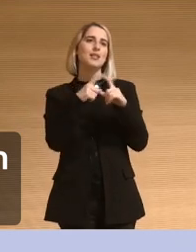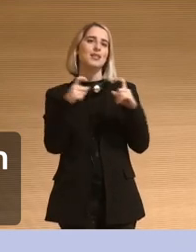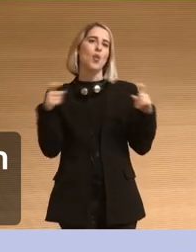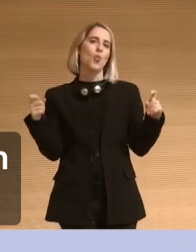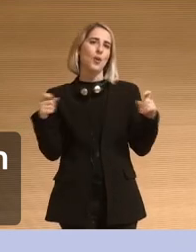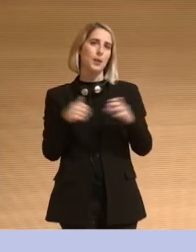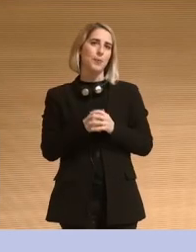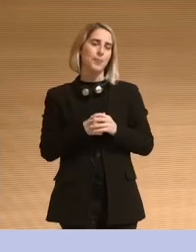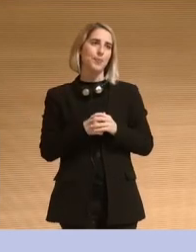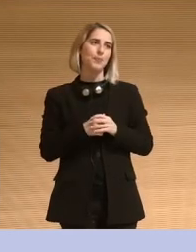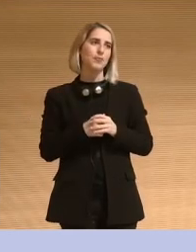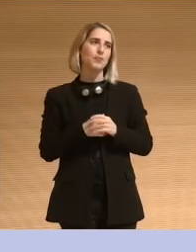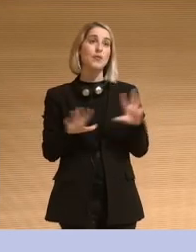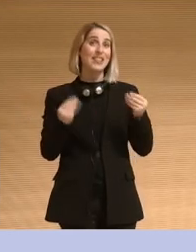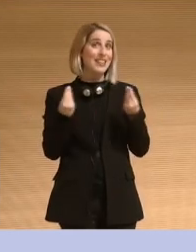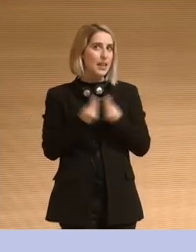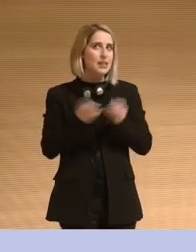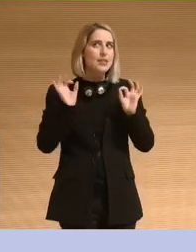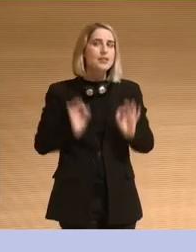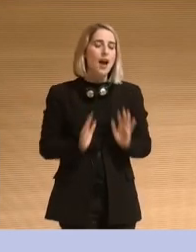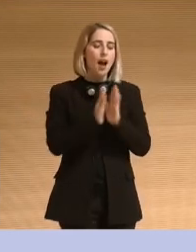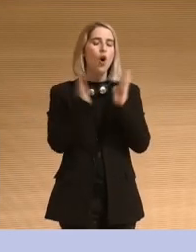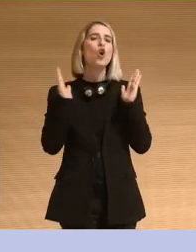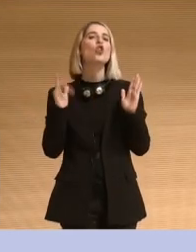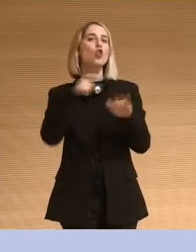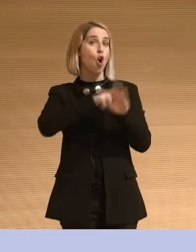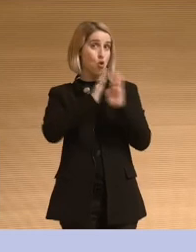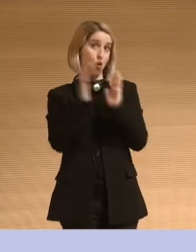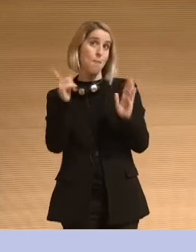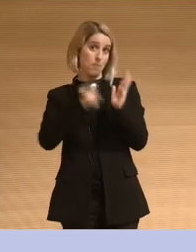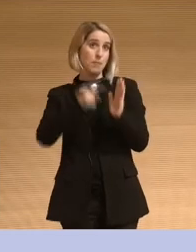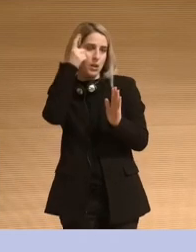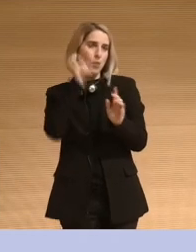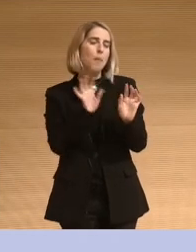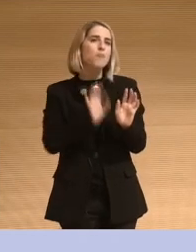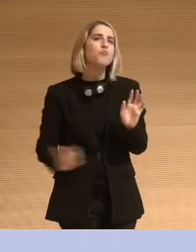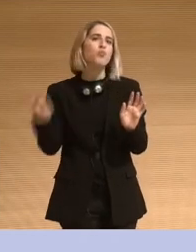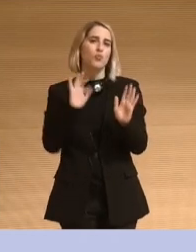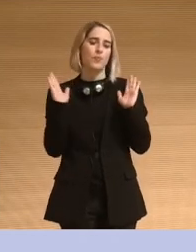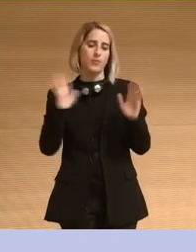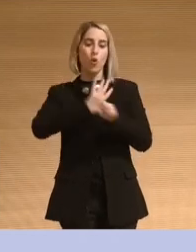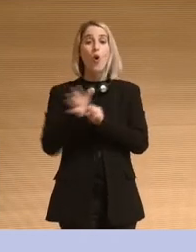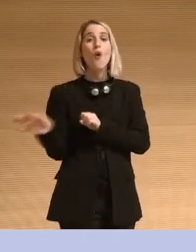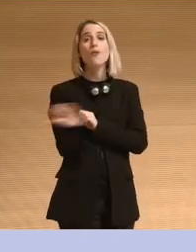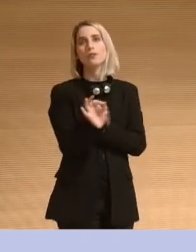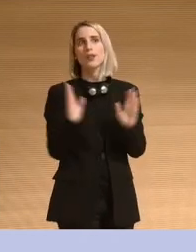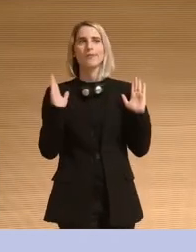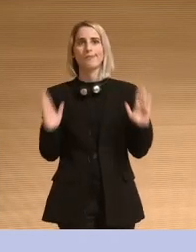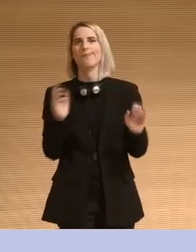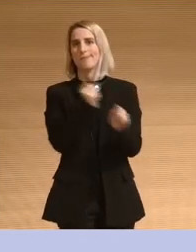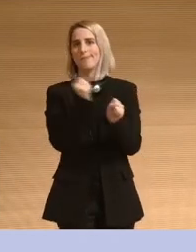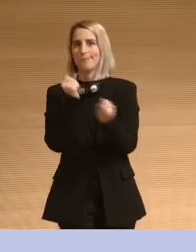συγκεκριμένο χωροχρόνο. Το τονίζω αυτό, γιατί κάθε δράση έχει ένα συγκεκριμένο χωροχρόνο. Το δεύτερο παράδειγμα που θα αναφέρω αφορά στο